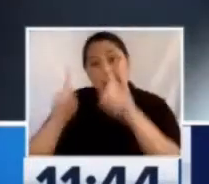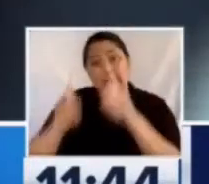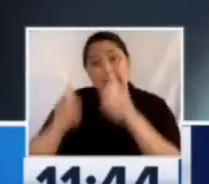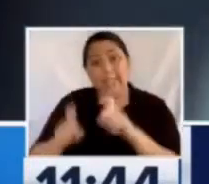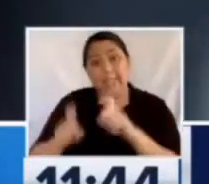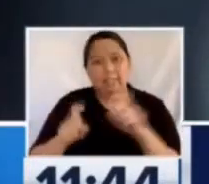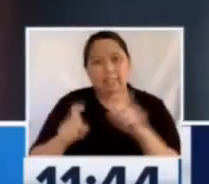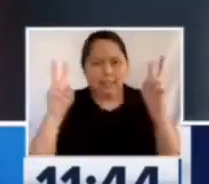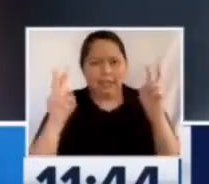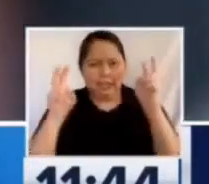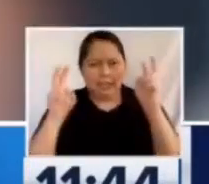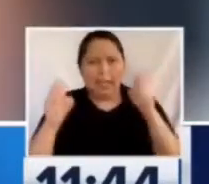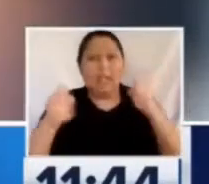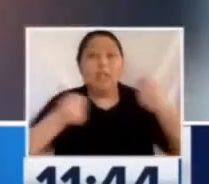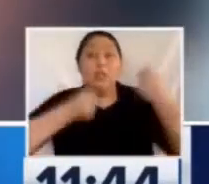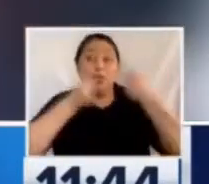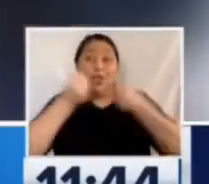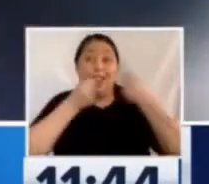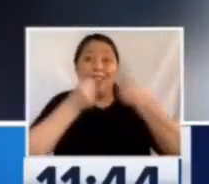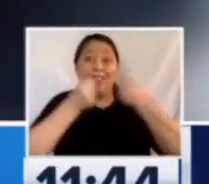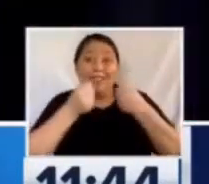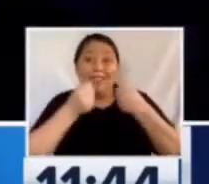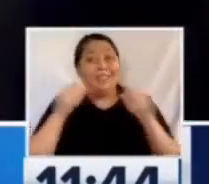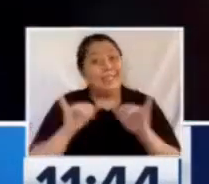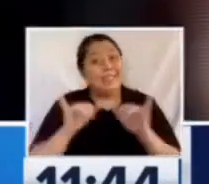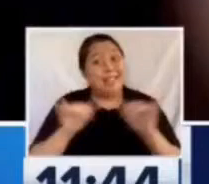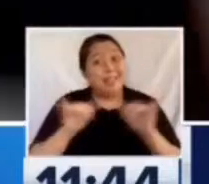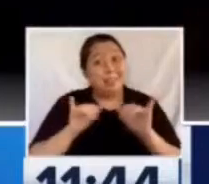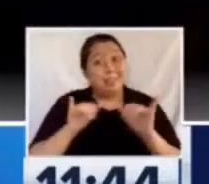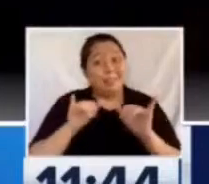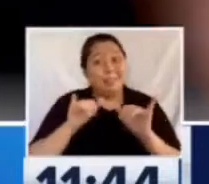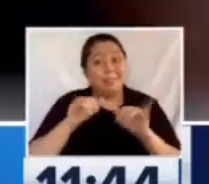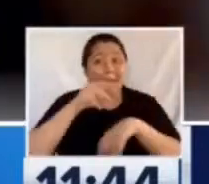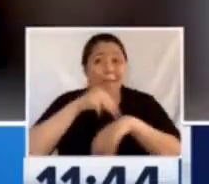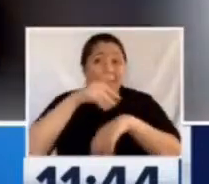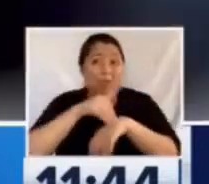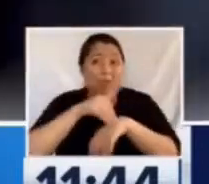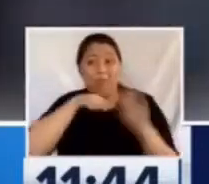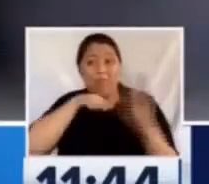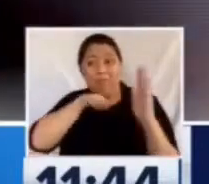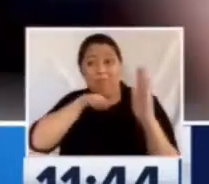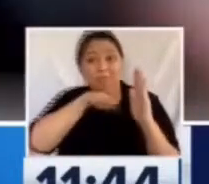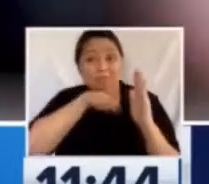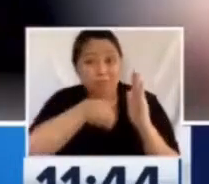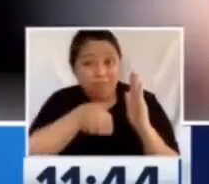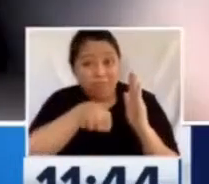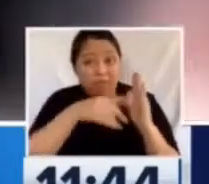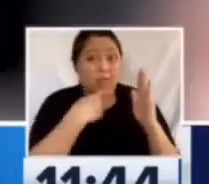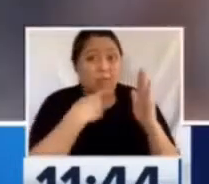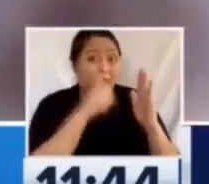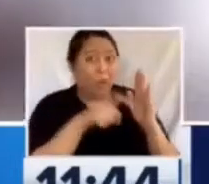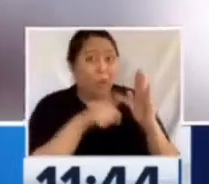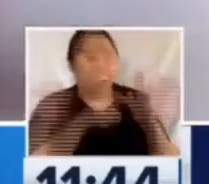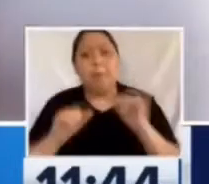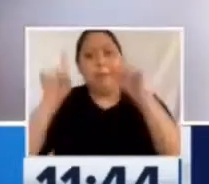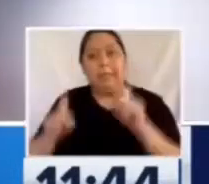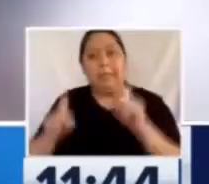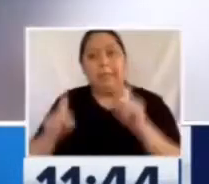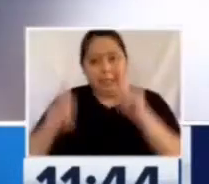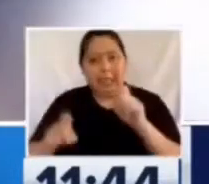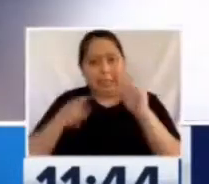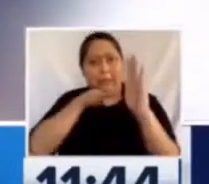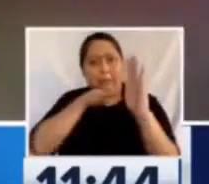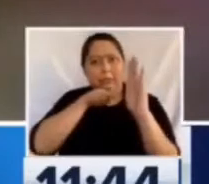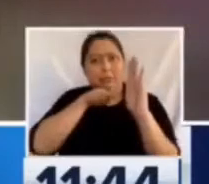yung SMART testing natin or yung systematic mass approach to responsible testing. Yung drive-thru naman ho, sa mga kababayan natin